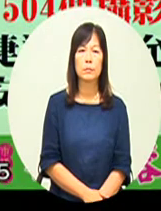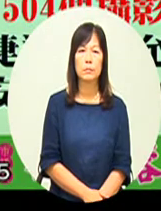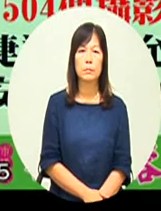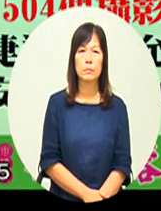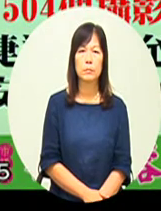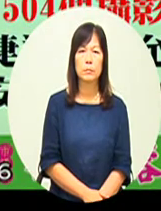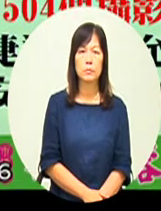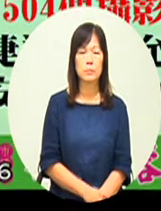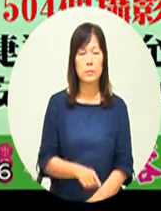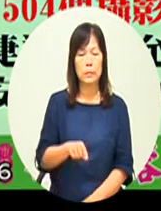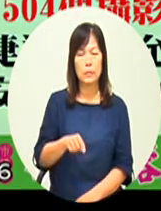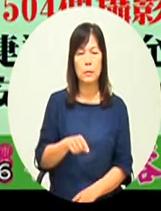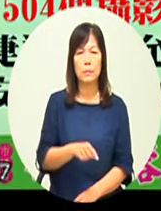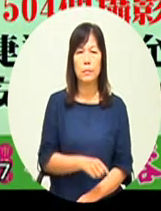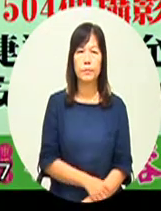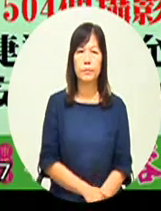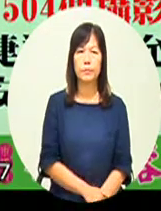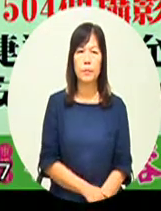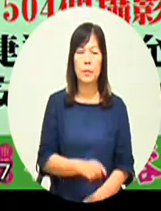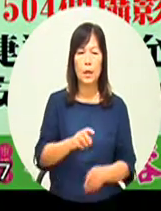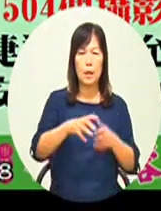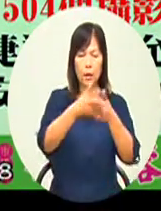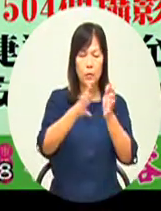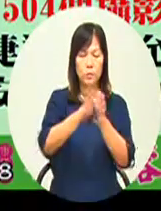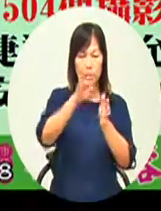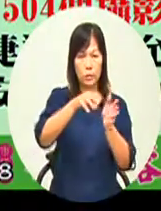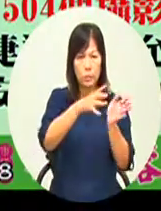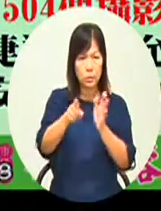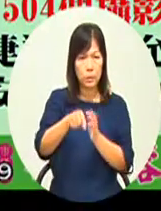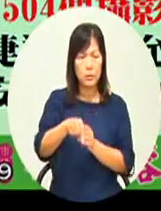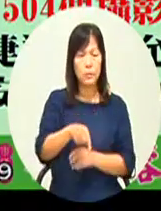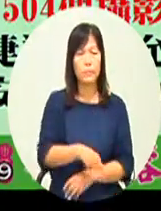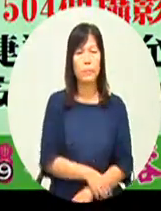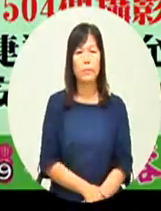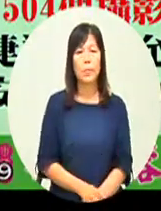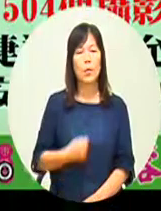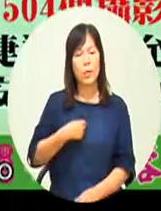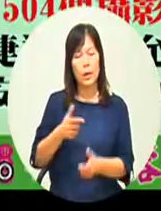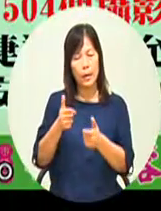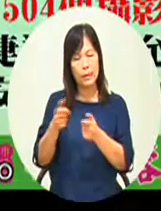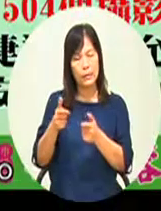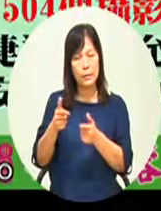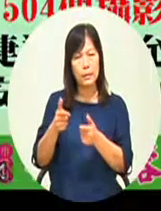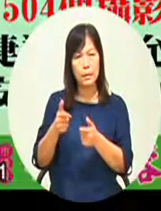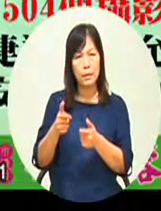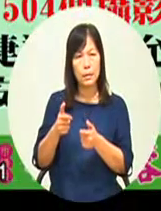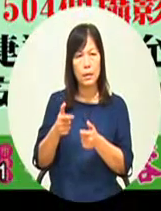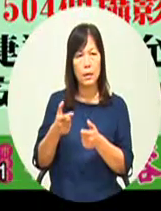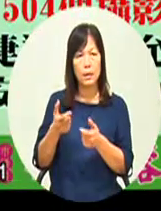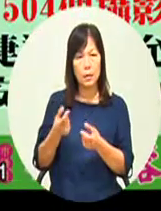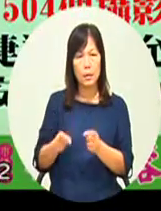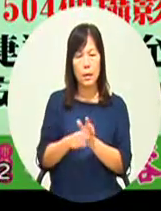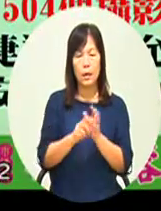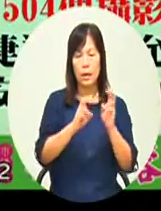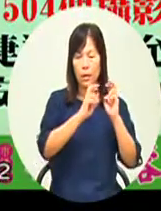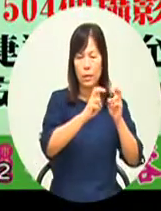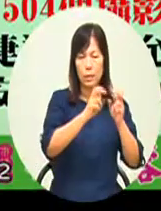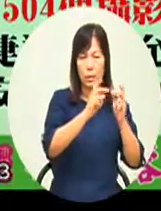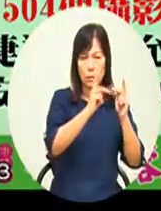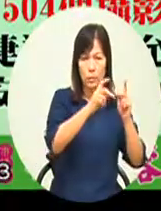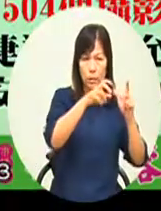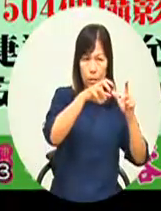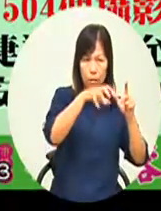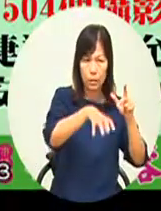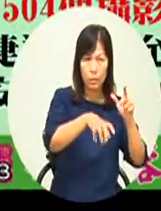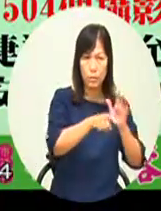那当时这个总经理，当然我也感谢我们的捷运局。好，这个是